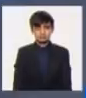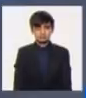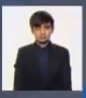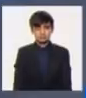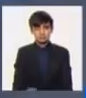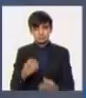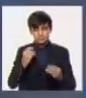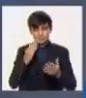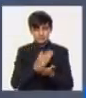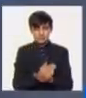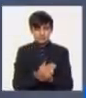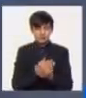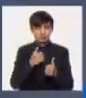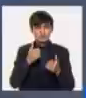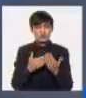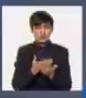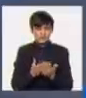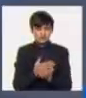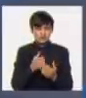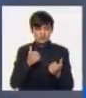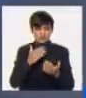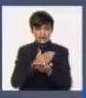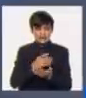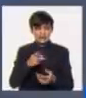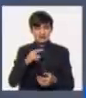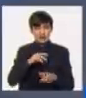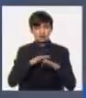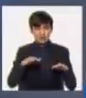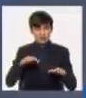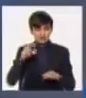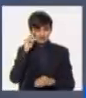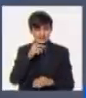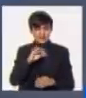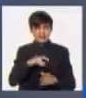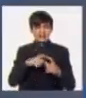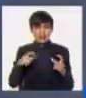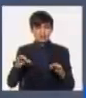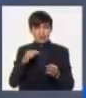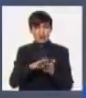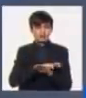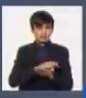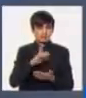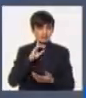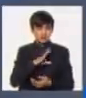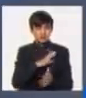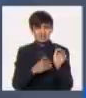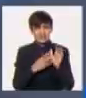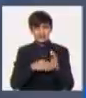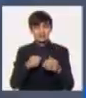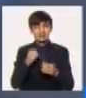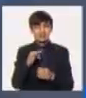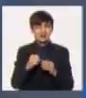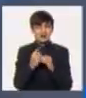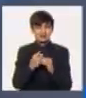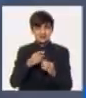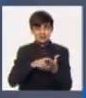Но есть и приятные новости для школьников. В Министерстве образования решили отменить выпускные экзамены для учеников 9 и 11